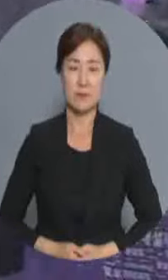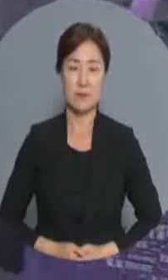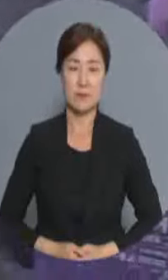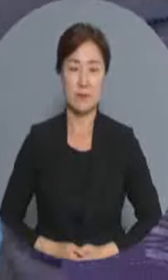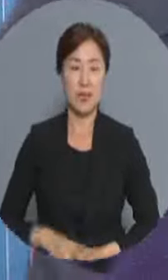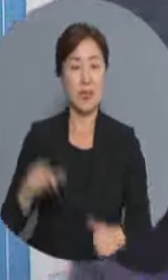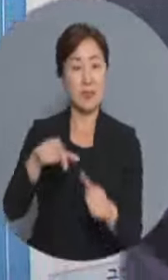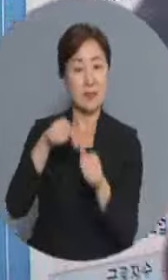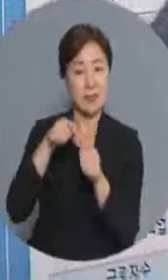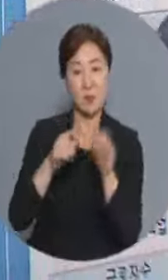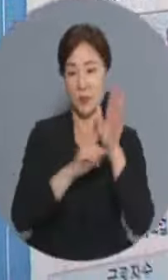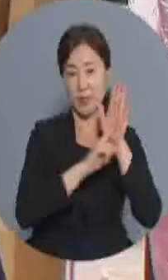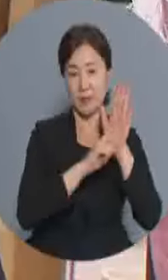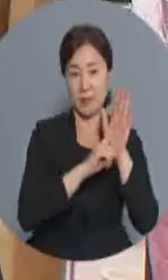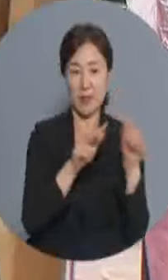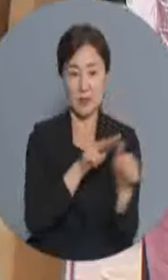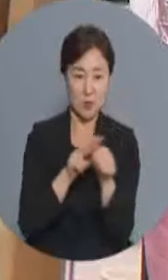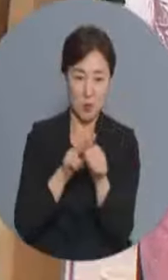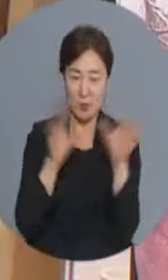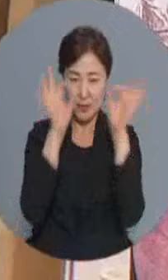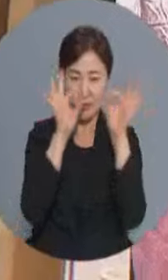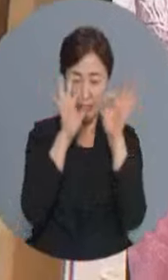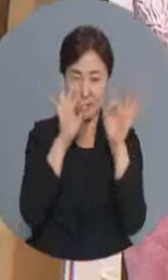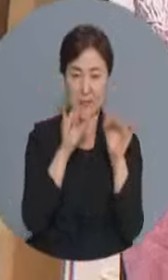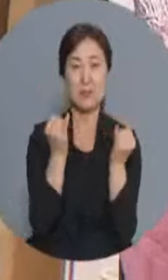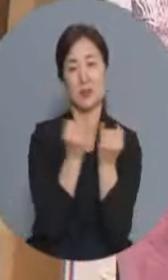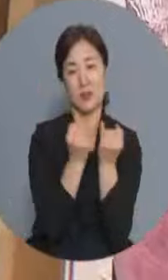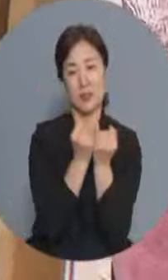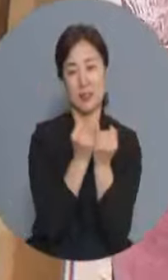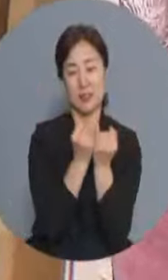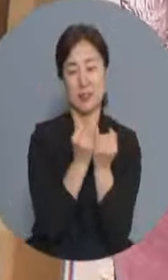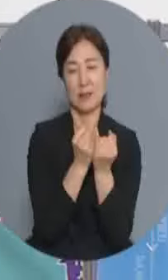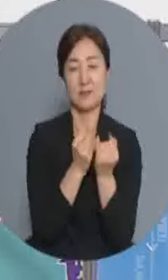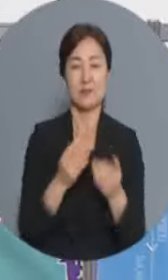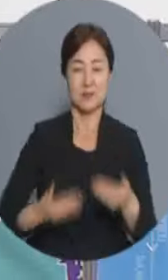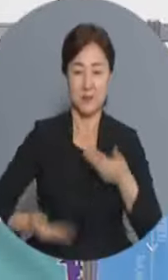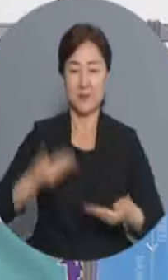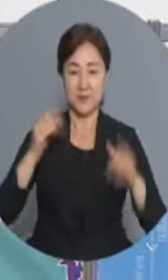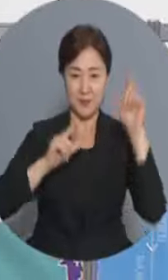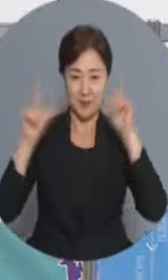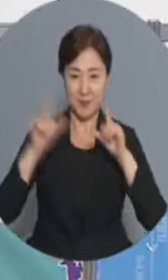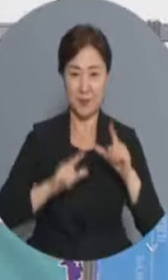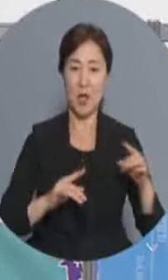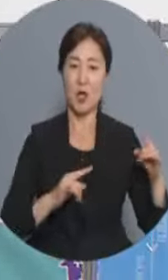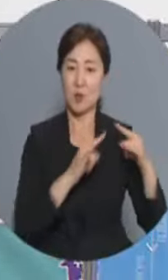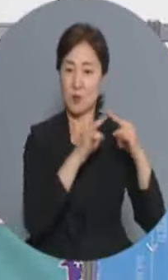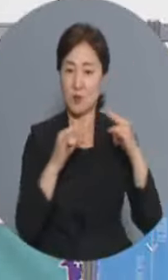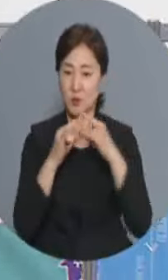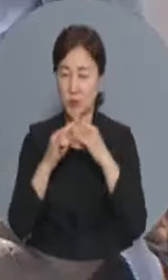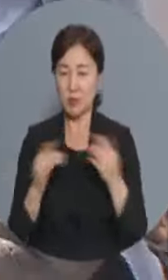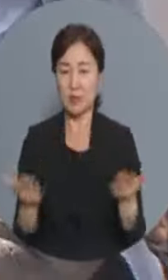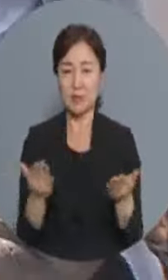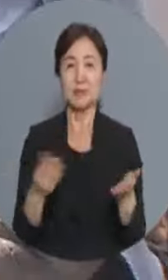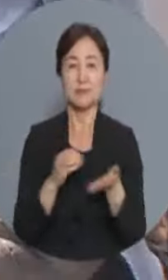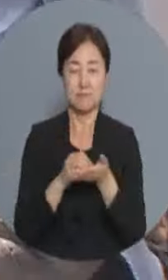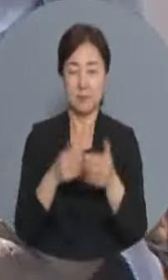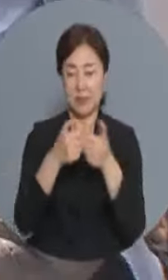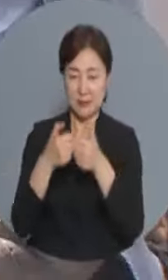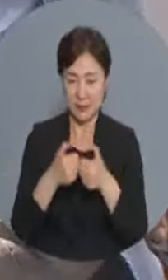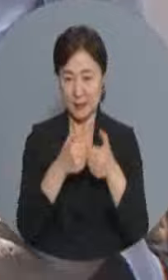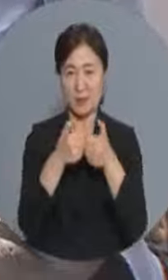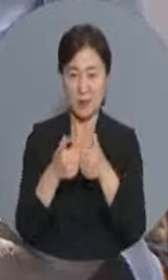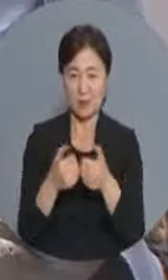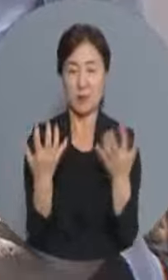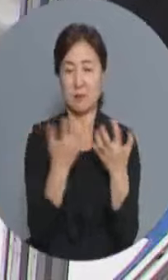채용 게시판에 정보를 찾는 중장년 여성들의 눈길이 분주합니다. 부스는 일자리를 구하기 위해 상담하려는